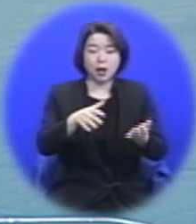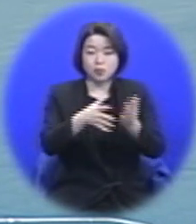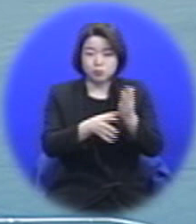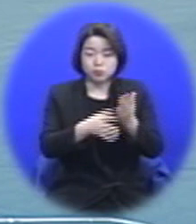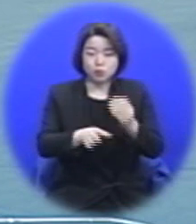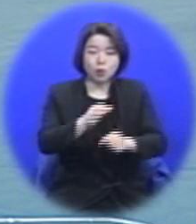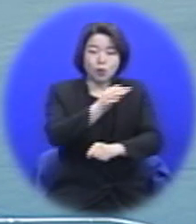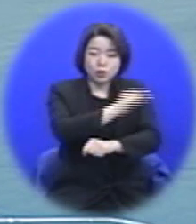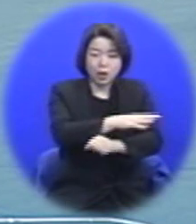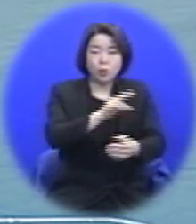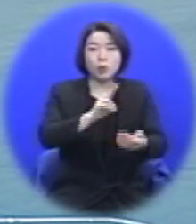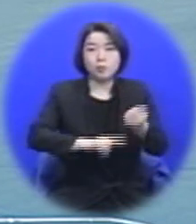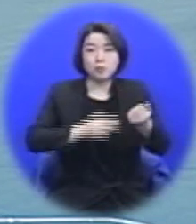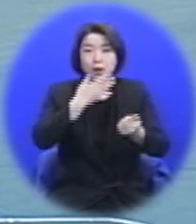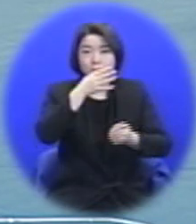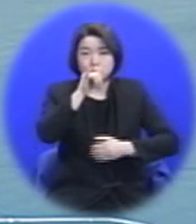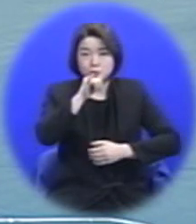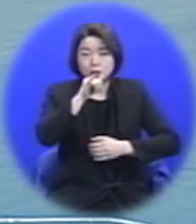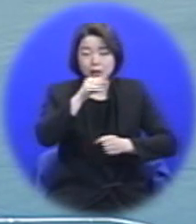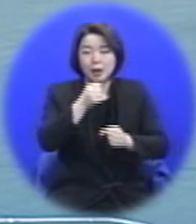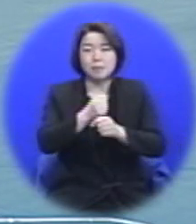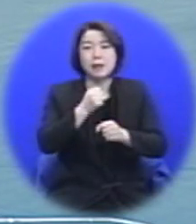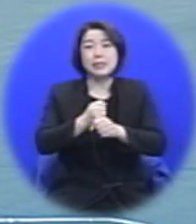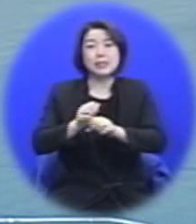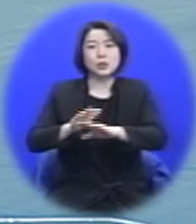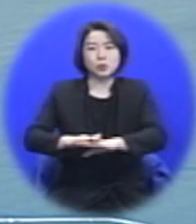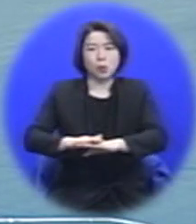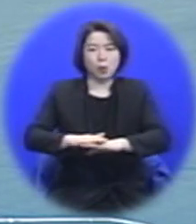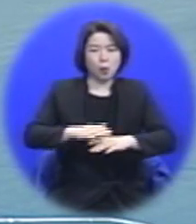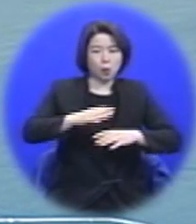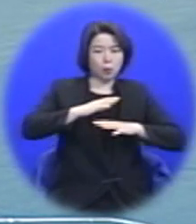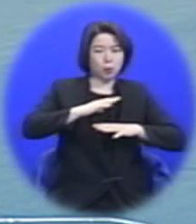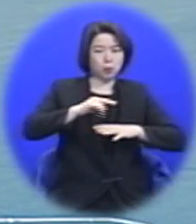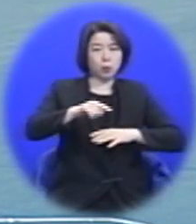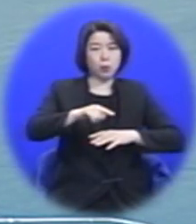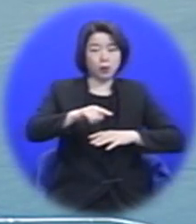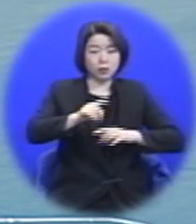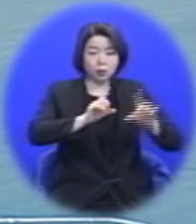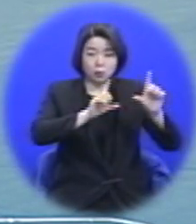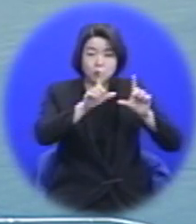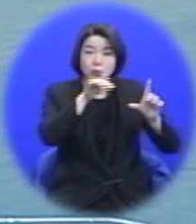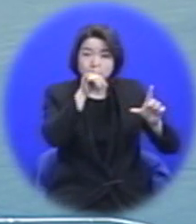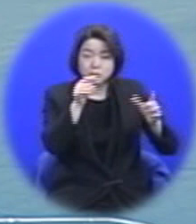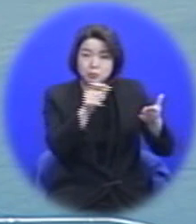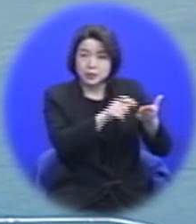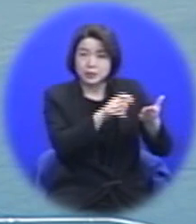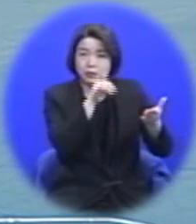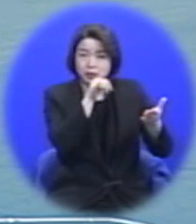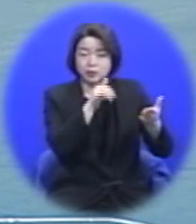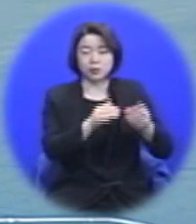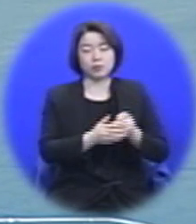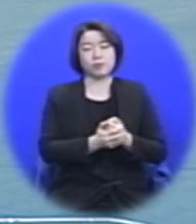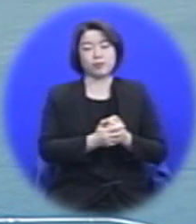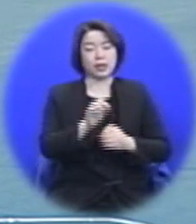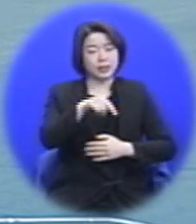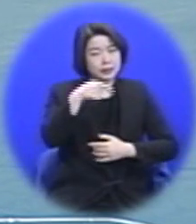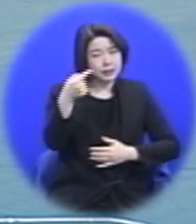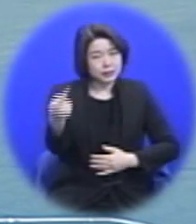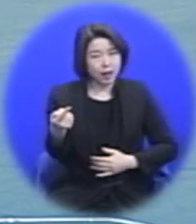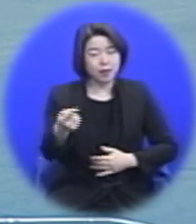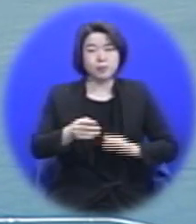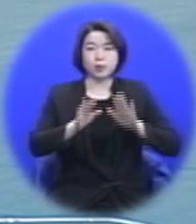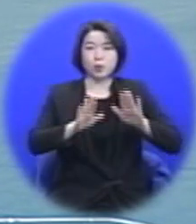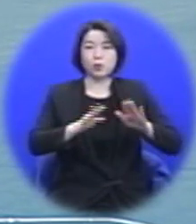수 있게 만들어 놓는 그런 무서운 핍박이 나옵니다. 그런데 바로 그 다음